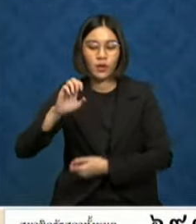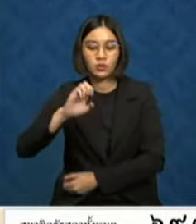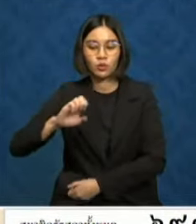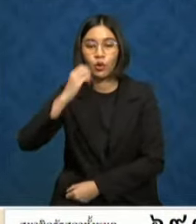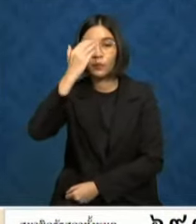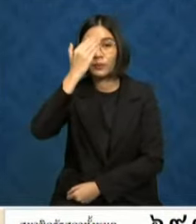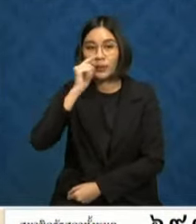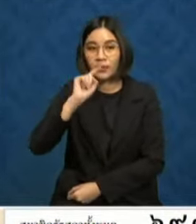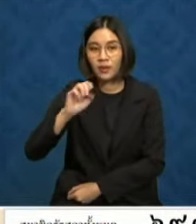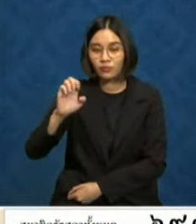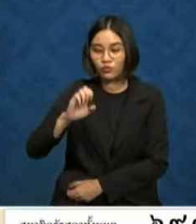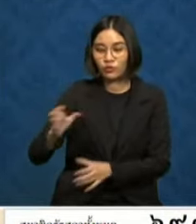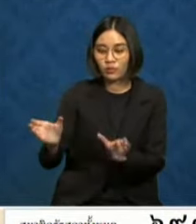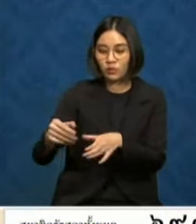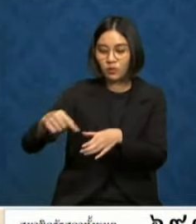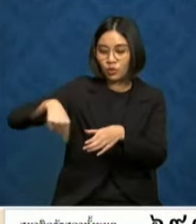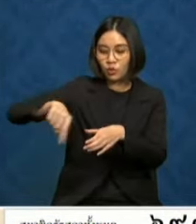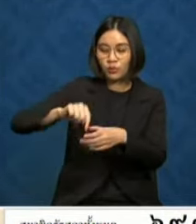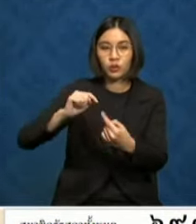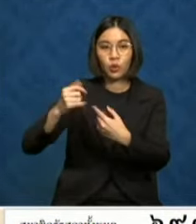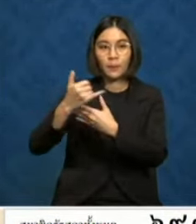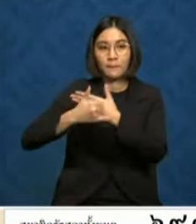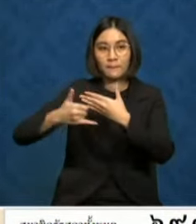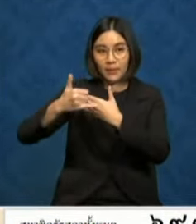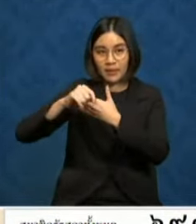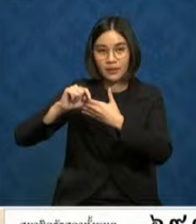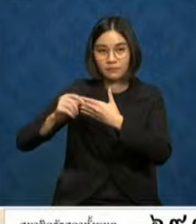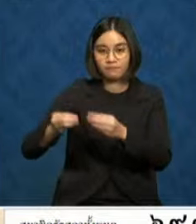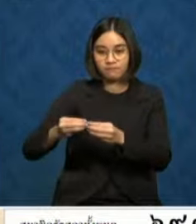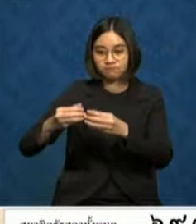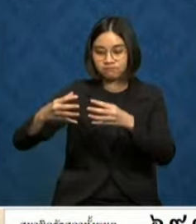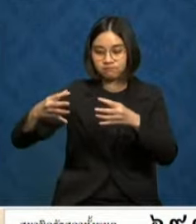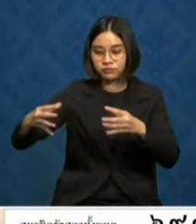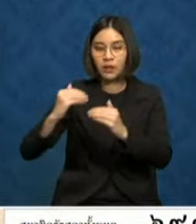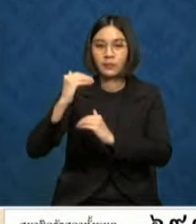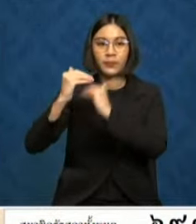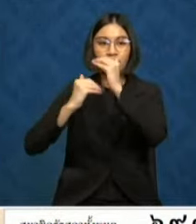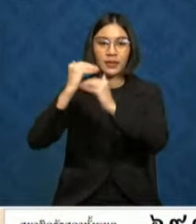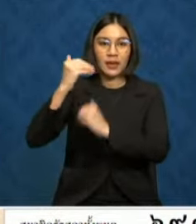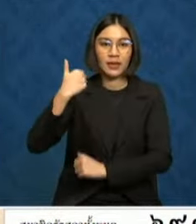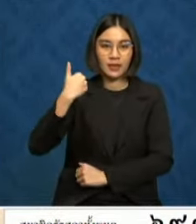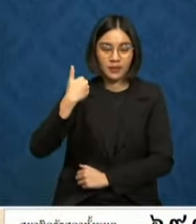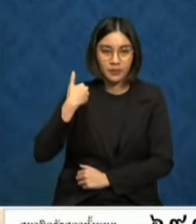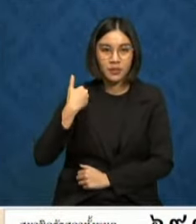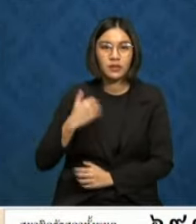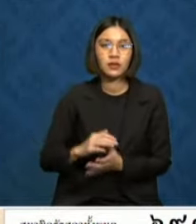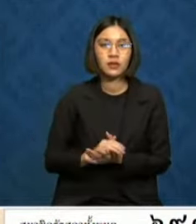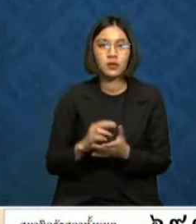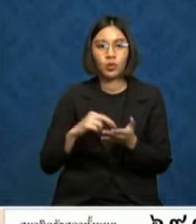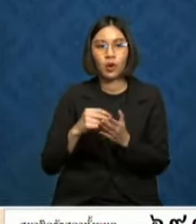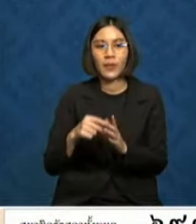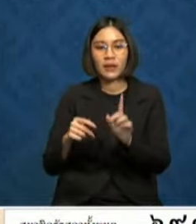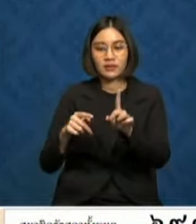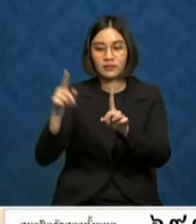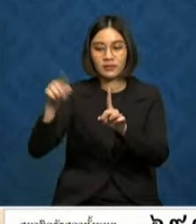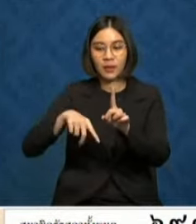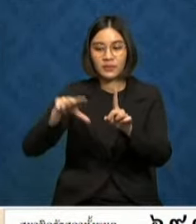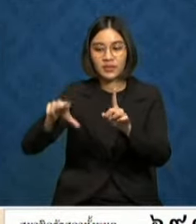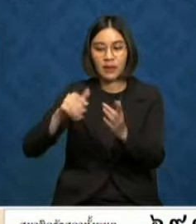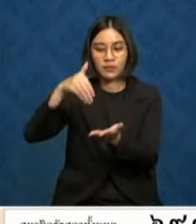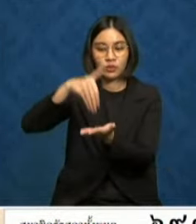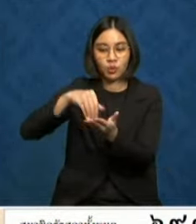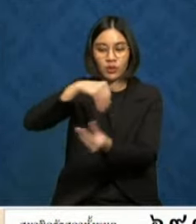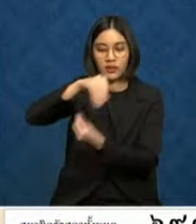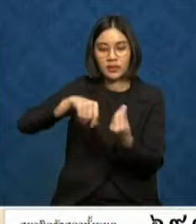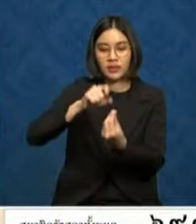หภาพยุโรปนั้นเป็นกลุ่มระหว่างประเทศที่ใหญ่ที่สุดแล้วก็มีความก้าวหน้ามากที่สุด และเป็นหนึ่งใน3ศูนย์กลางเศรษฐกิจของโลก